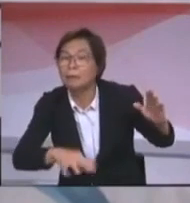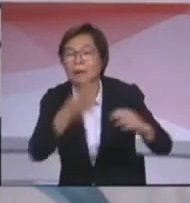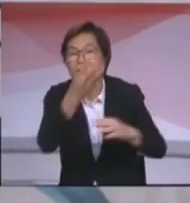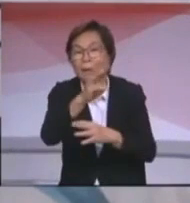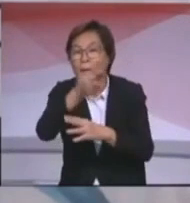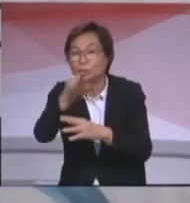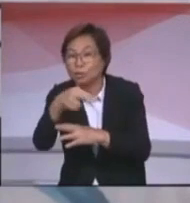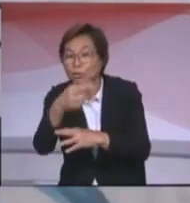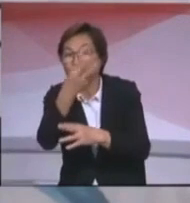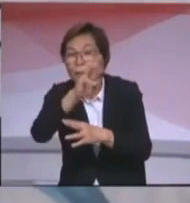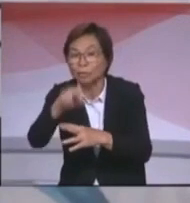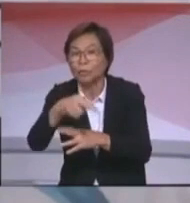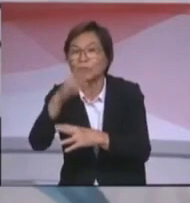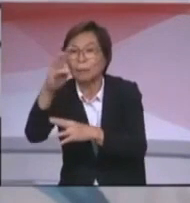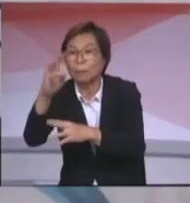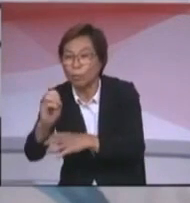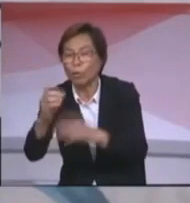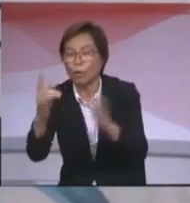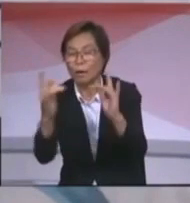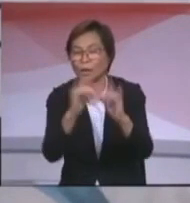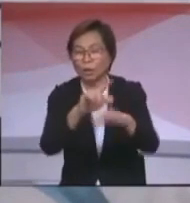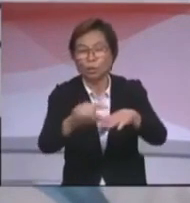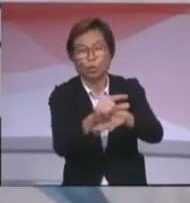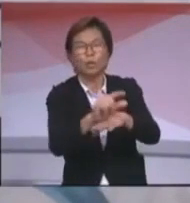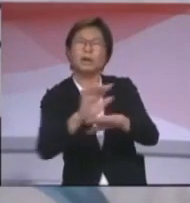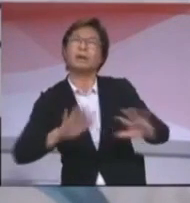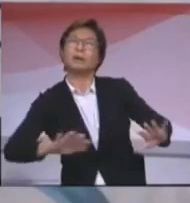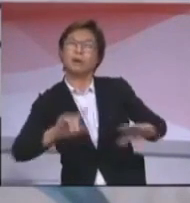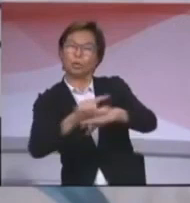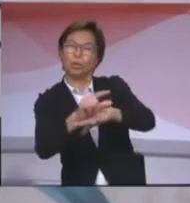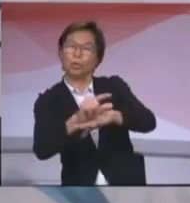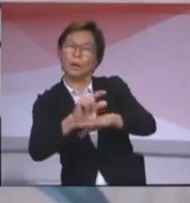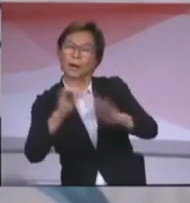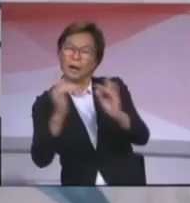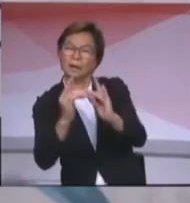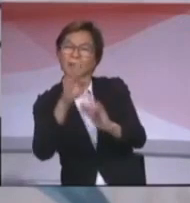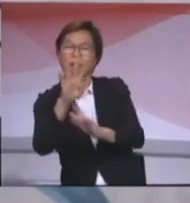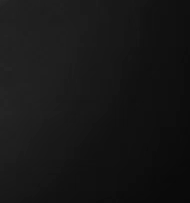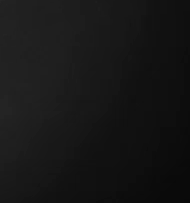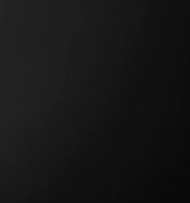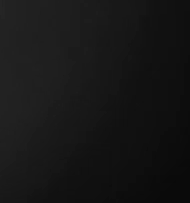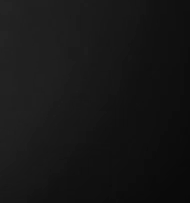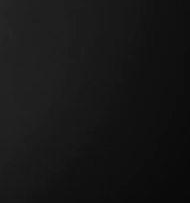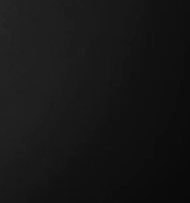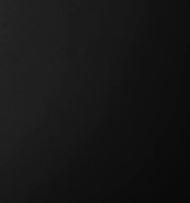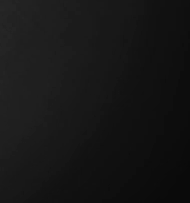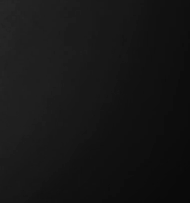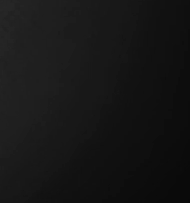16,060 katil dengan kadar penggunaannya sebanyak 40%.